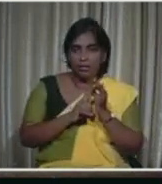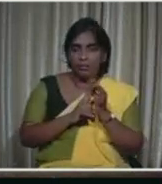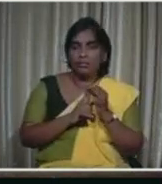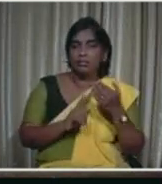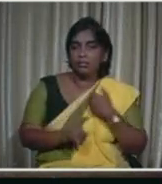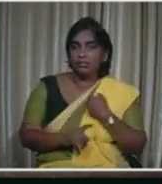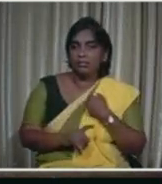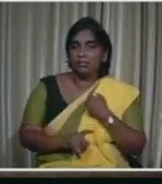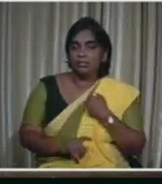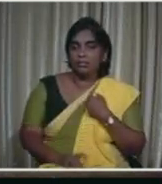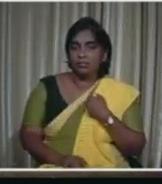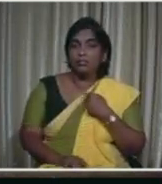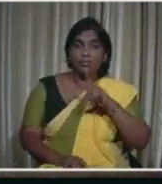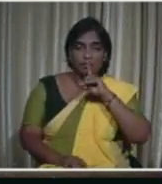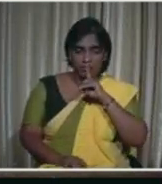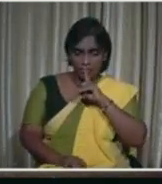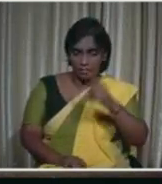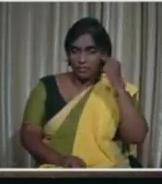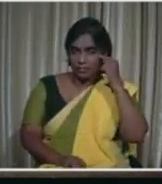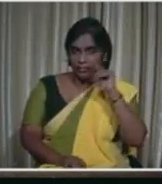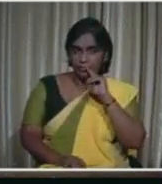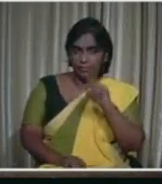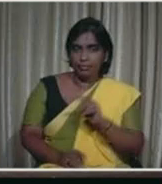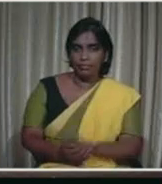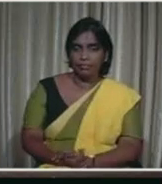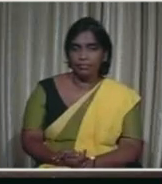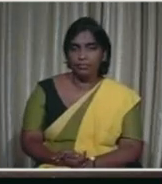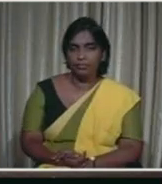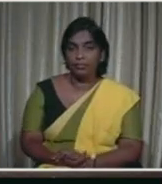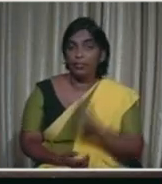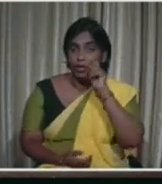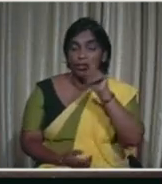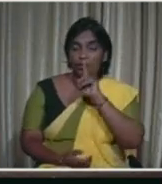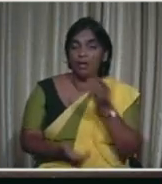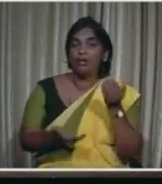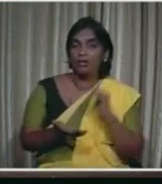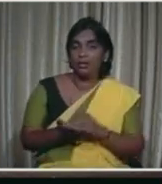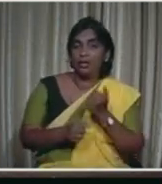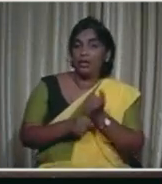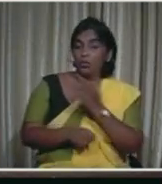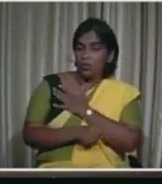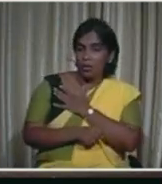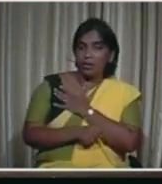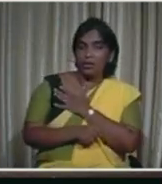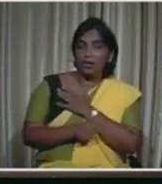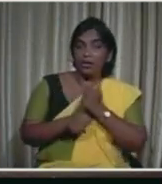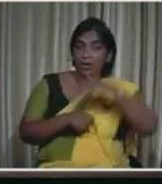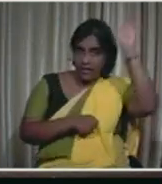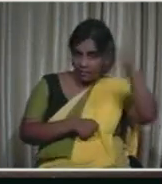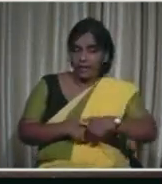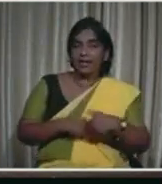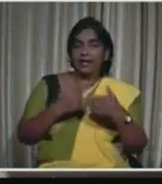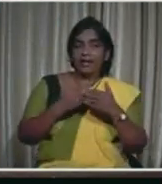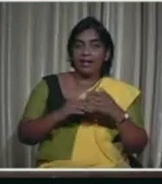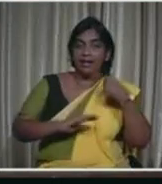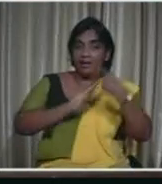man obathumata obathumena marak karanawa minissu kiyena tawat gota den gota warin eliyata